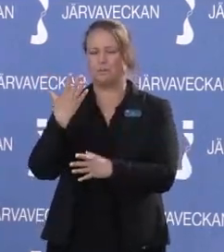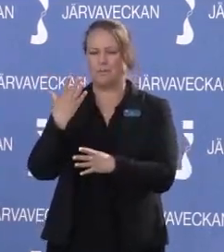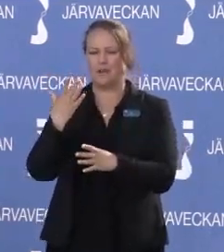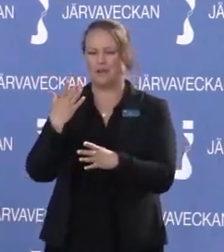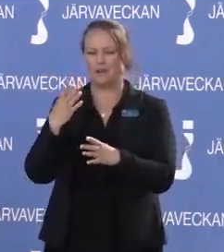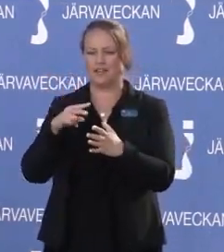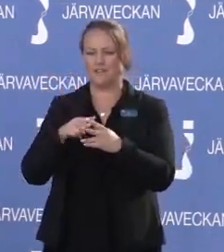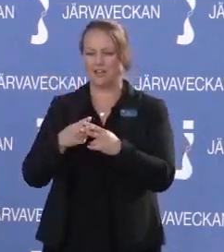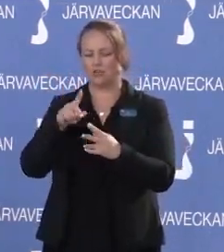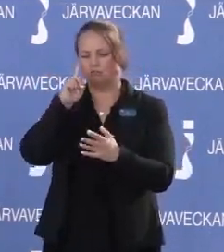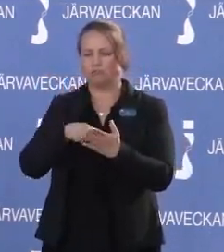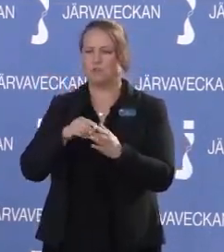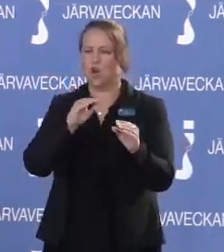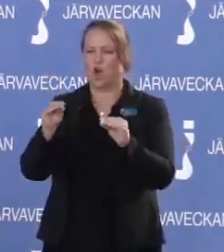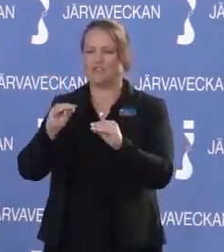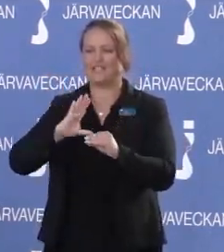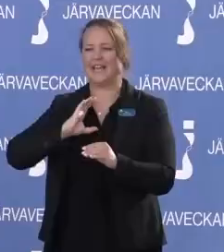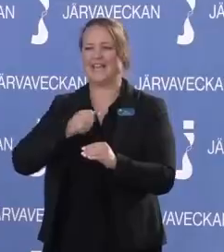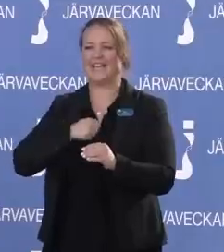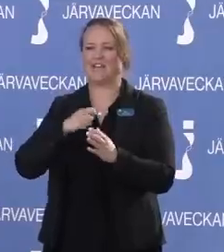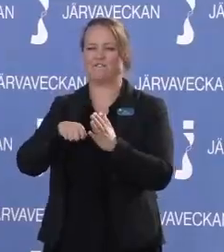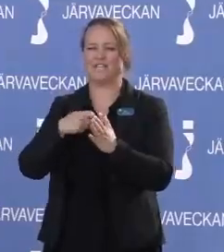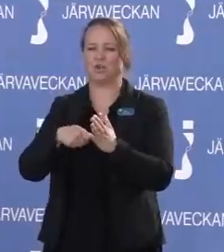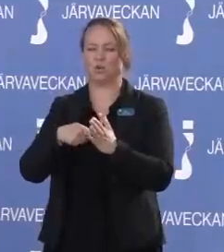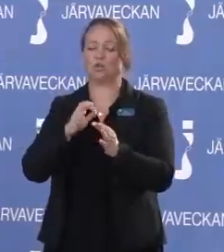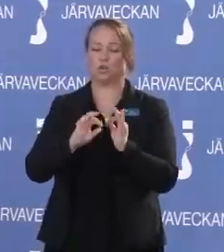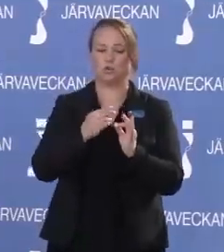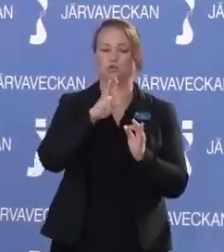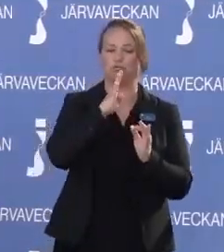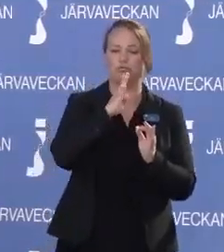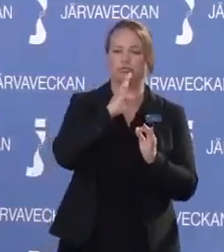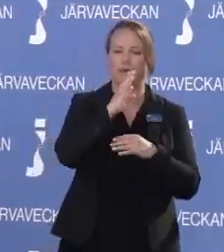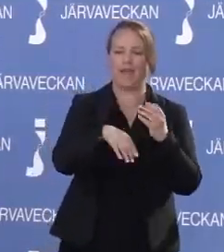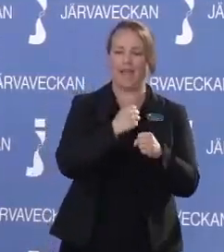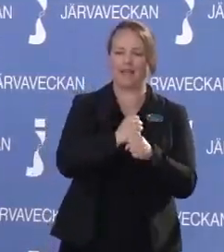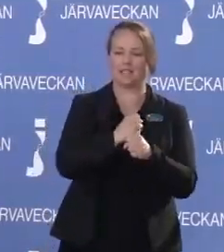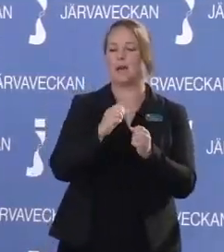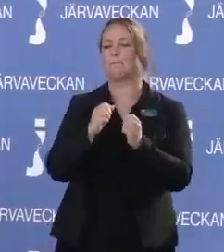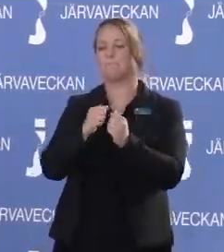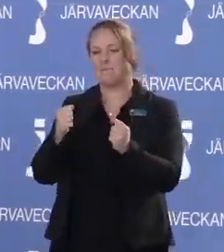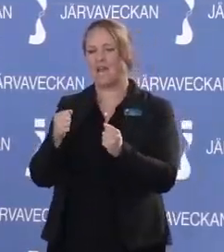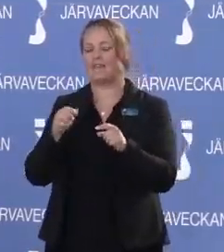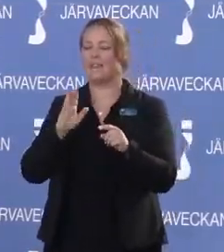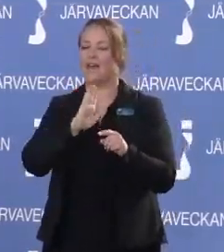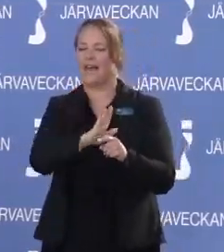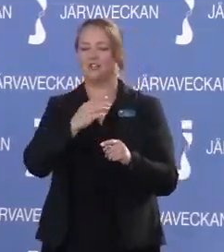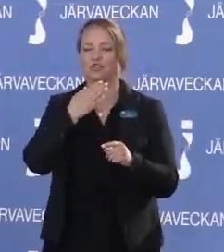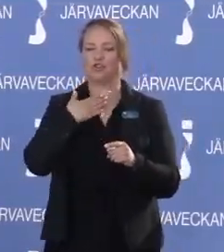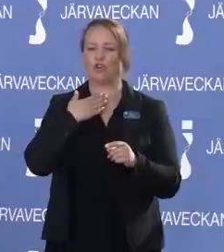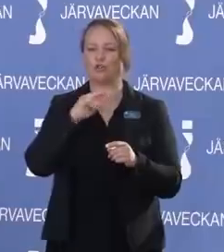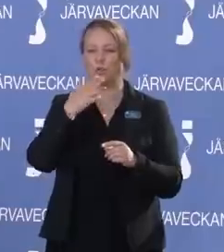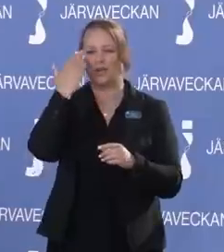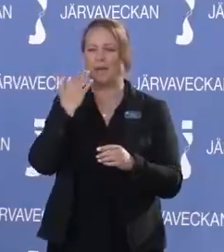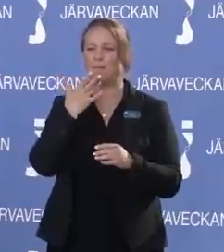nu själv pratar han då engelska i sina videos, men han har lyckats på 5 språk få sin röst att prata 5 olika språk. Så nu kan han lägga ut